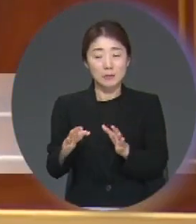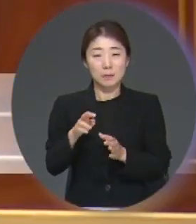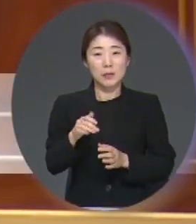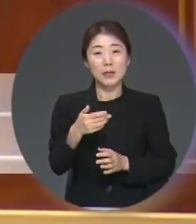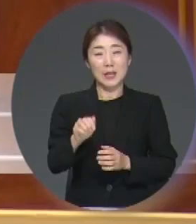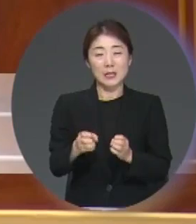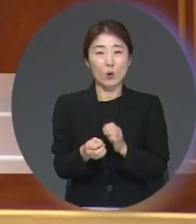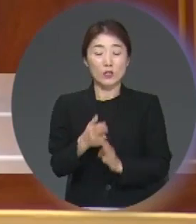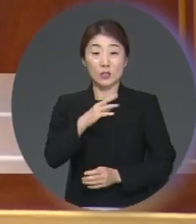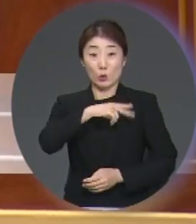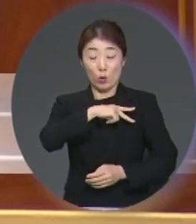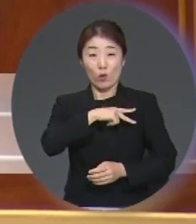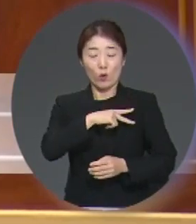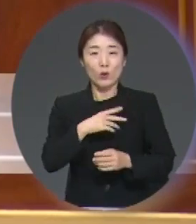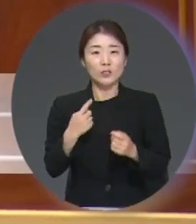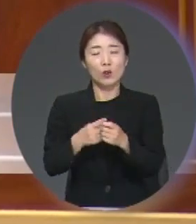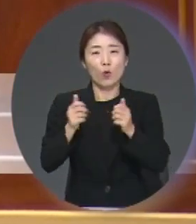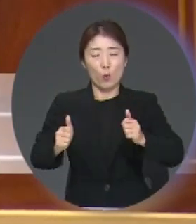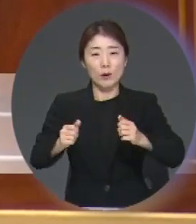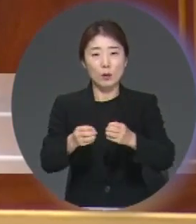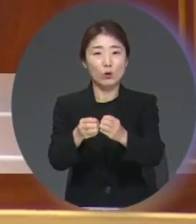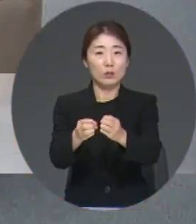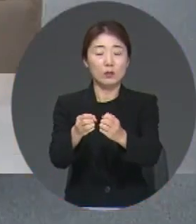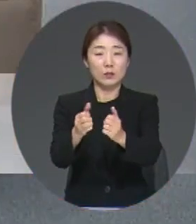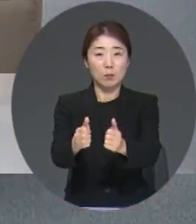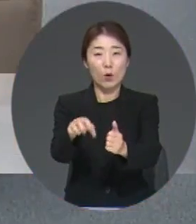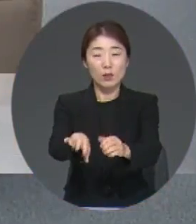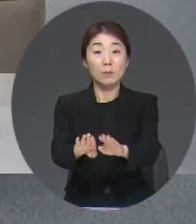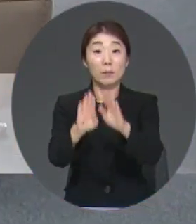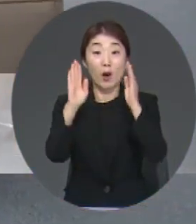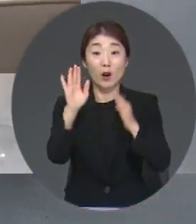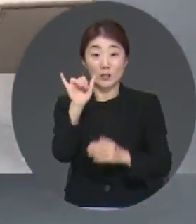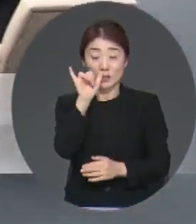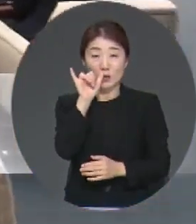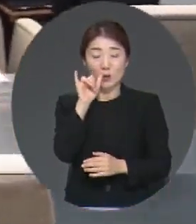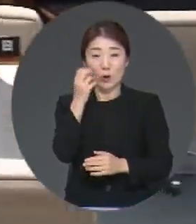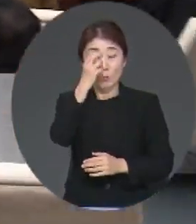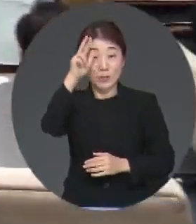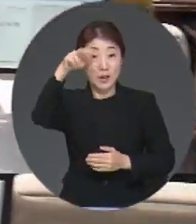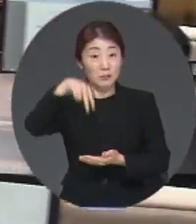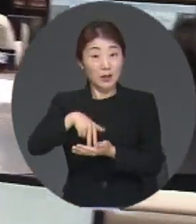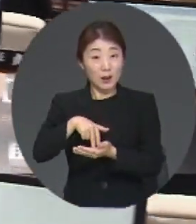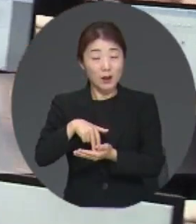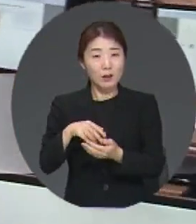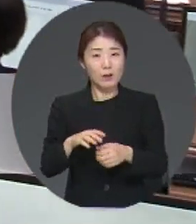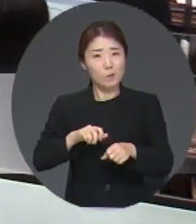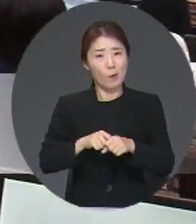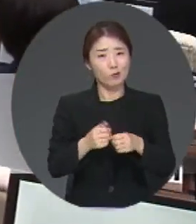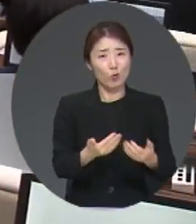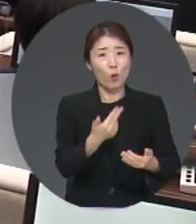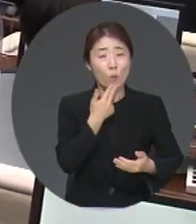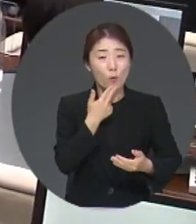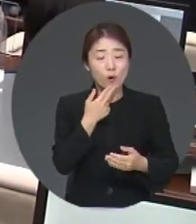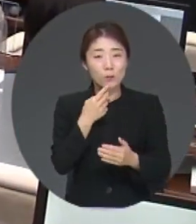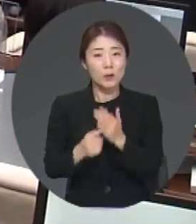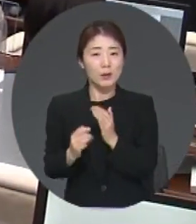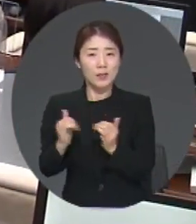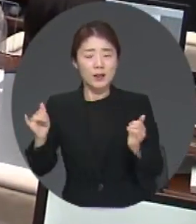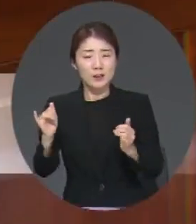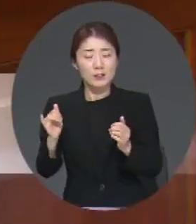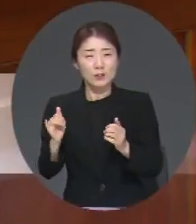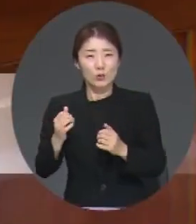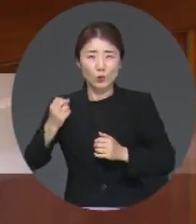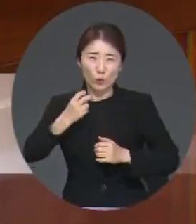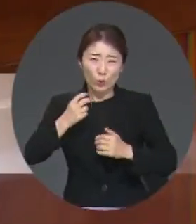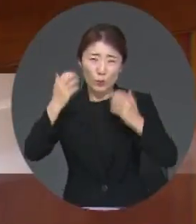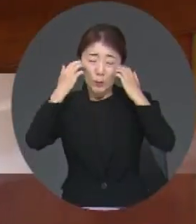첫 공판이 오늘 창원지법에서 열렸습니다. 검찰 측은 아무런 처벌을 받지 못해 피해자들은 한번더